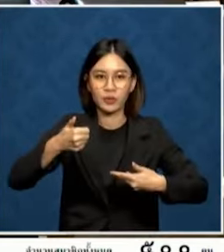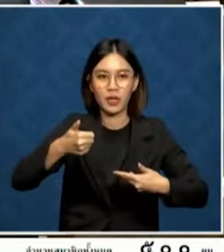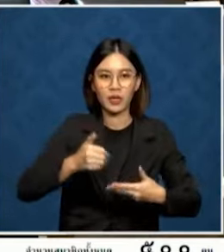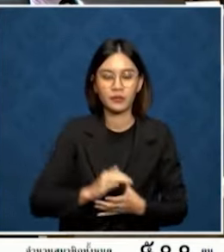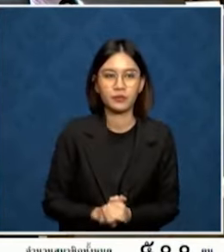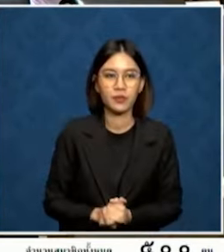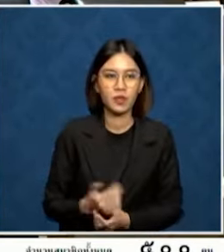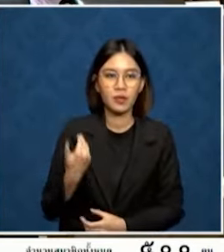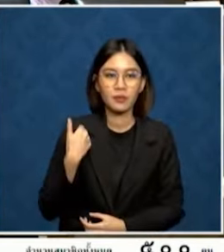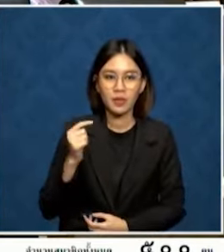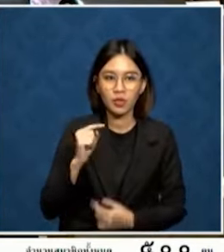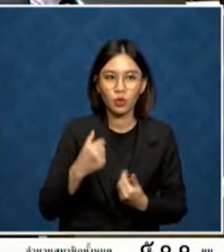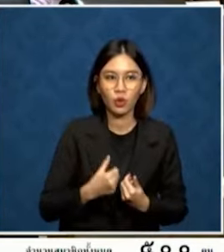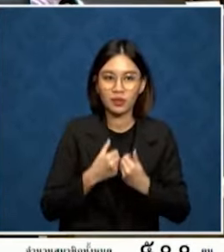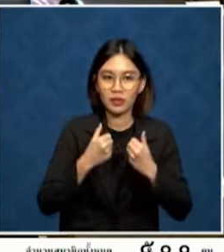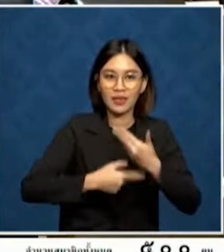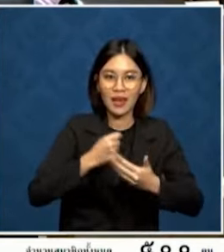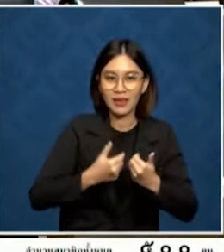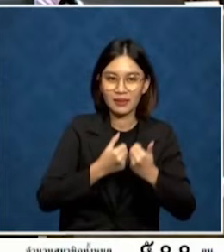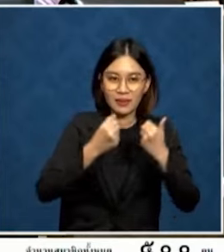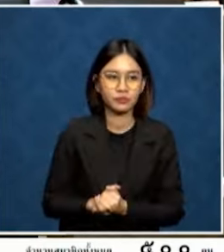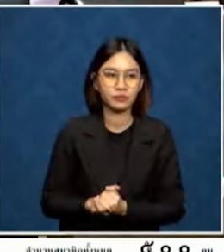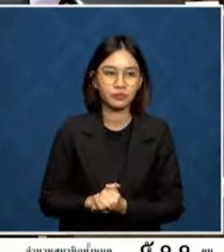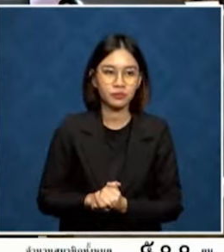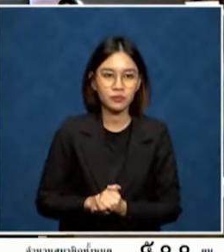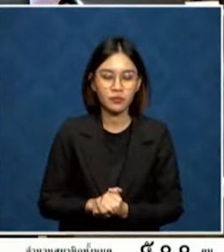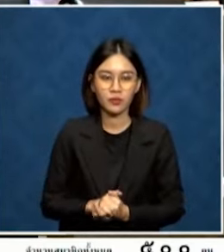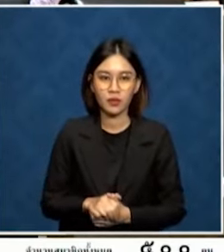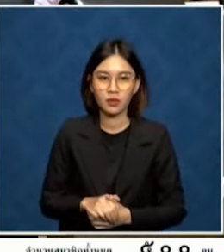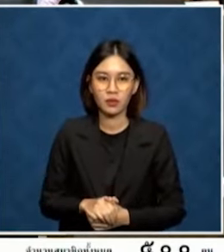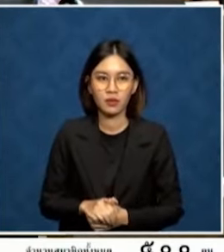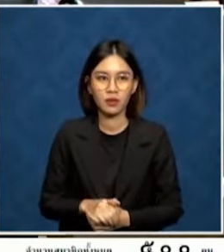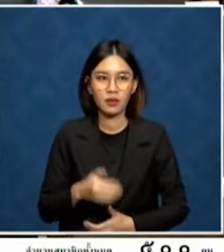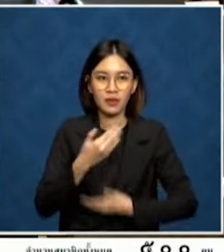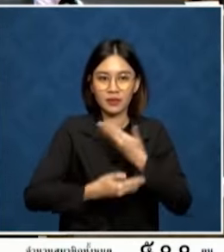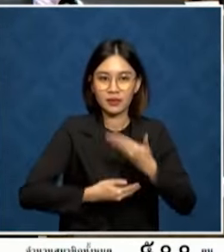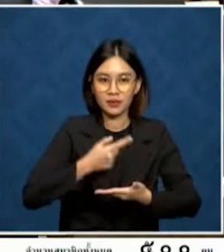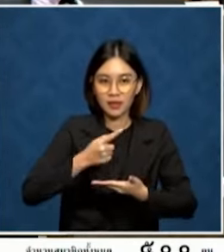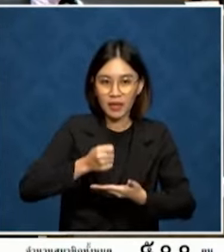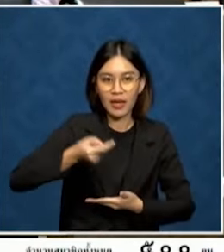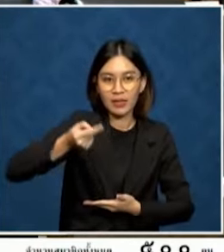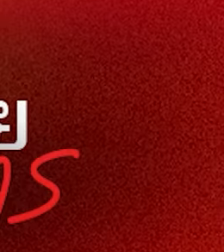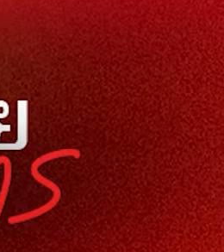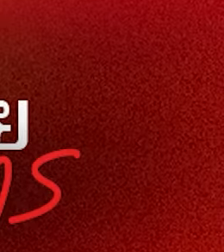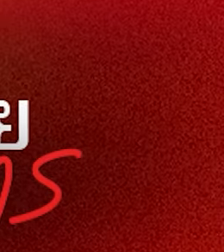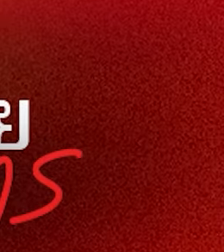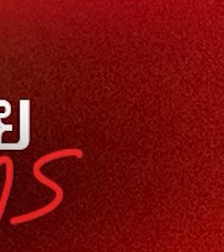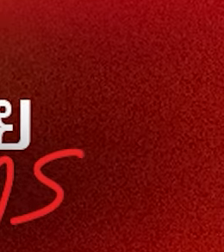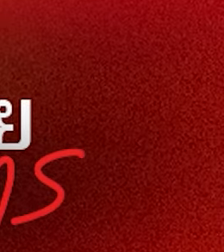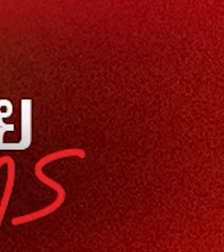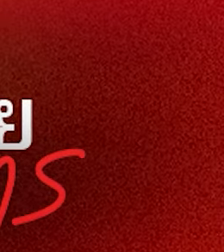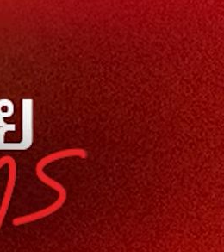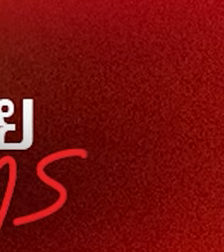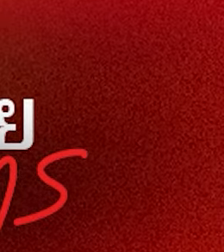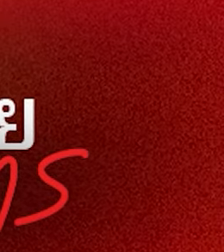บาทไม่ว่าจะเป็นการขยายตลาดในประเทศต่างประเทศรักษาตลาดเดิมเพิ่มตลาดใหม่ครับ